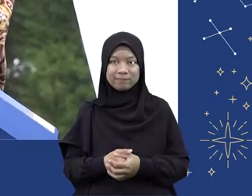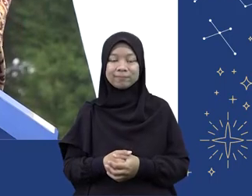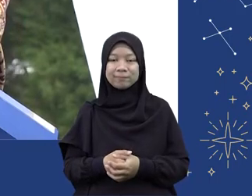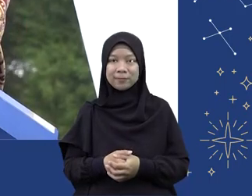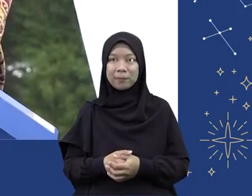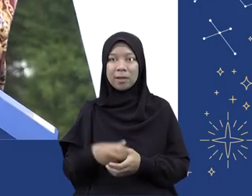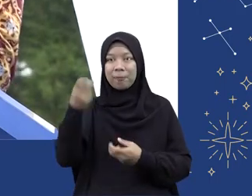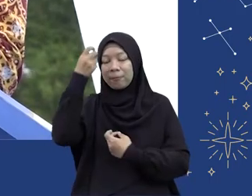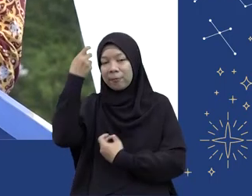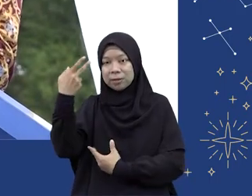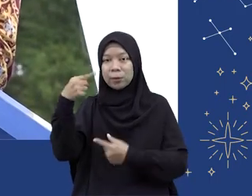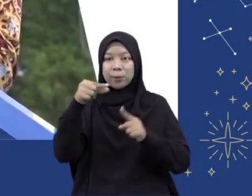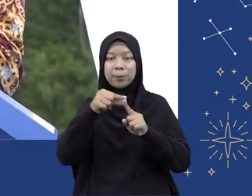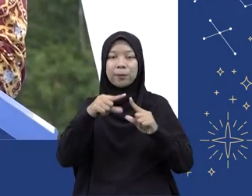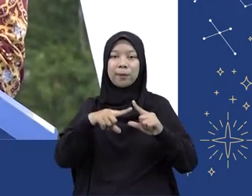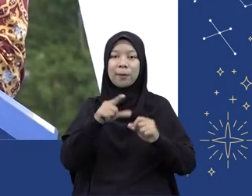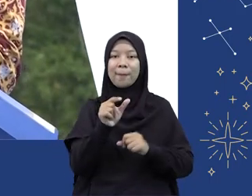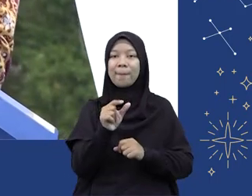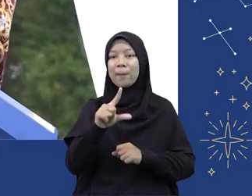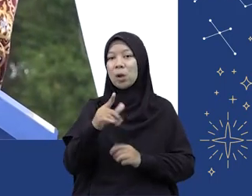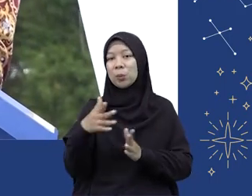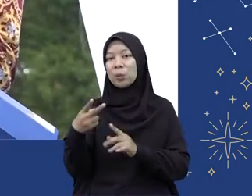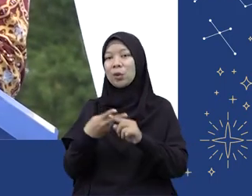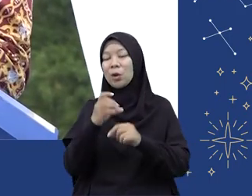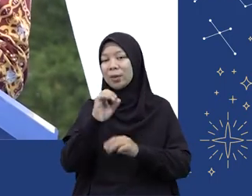profesional welcome to Bandung